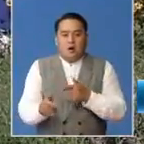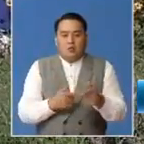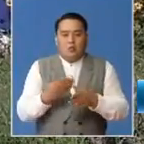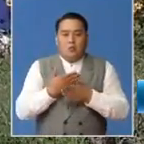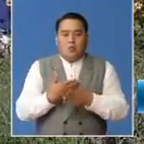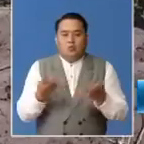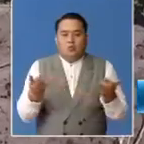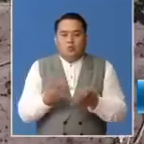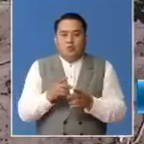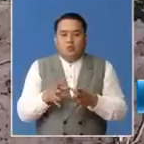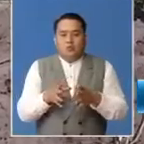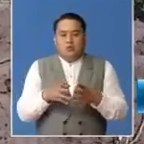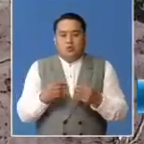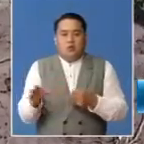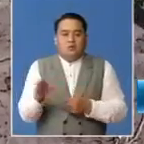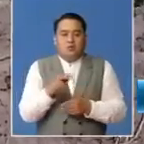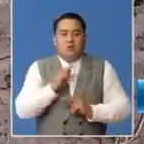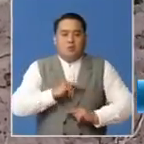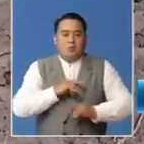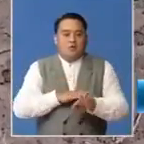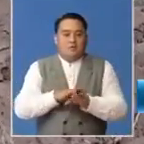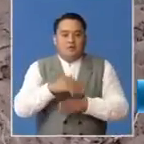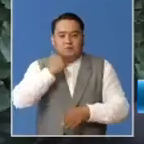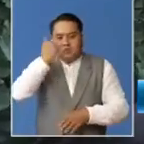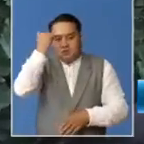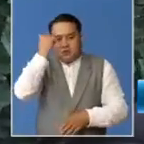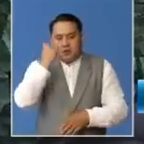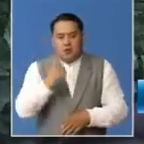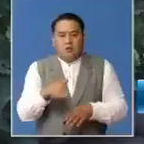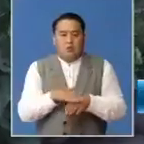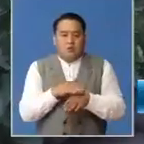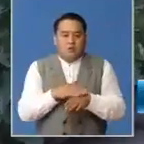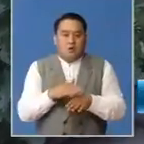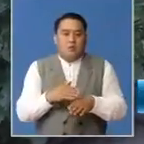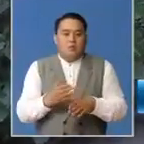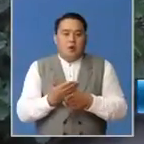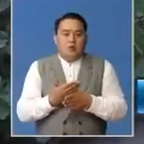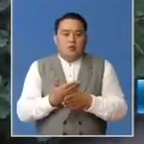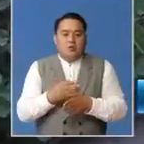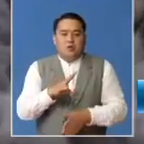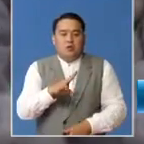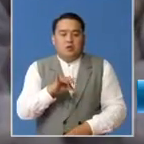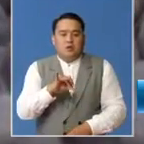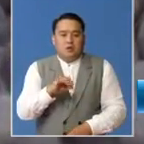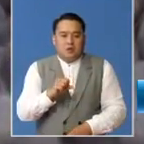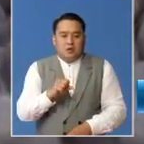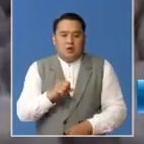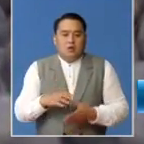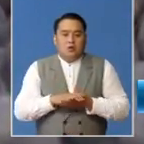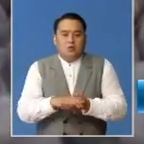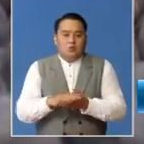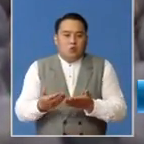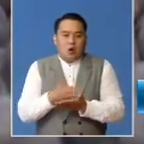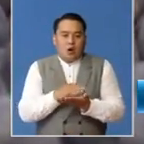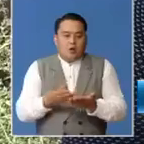на помощь нуждающимся. Всю работу они выполняют за спасибо. Слова благодарности они получили от Нины Кондратенко. Ребята дружно